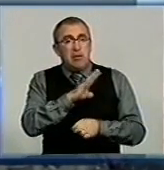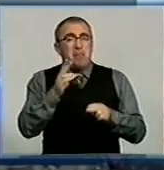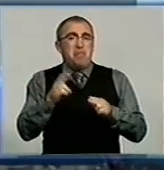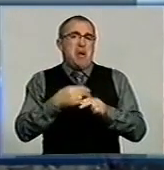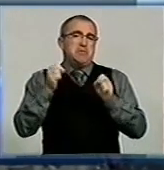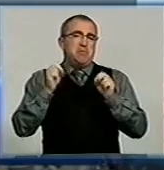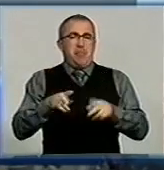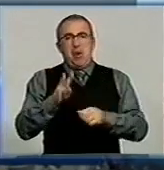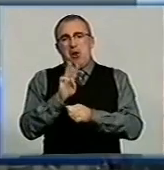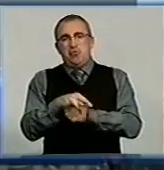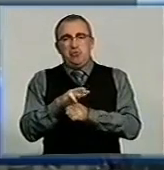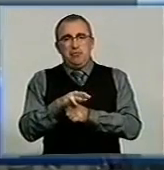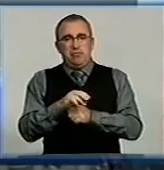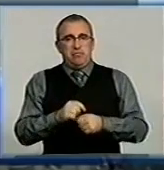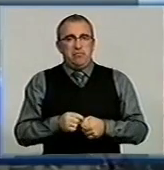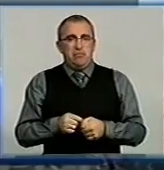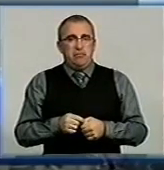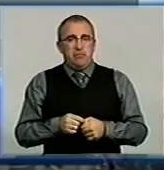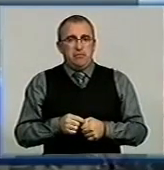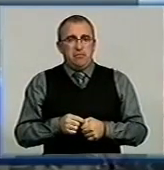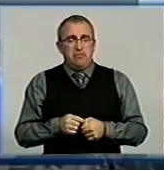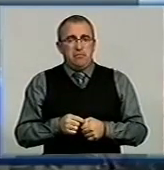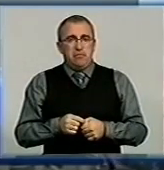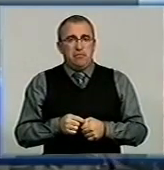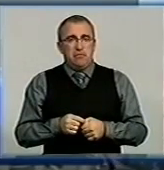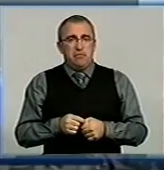безпечним або таким